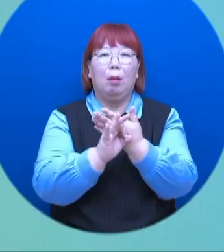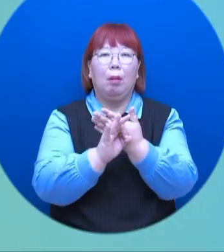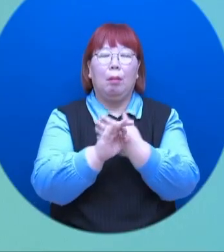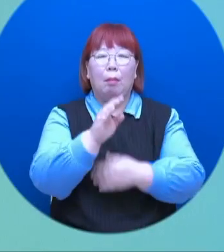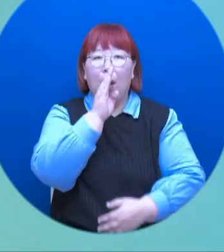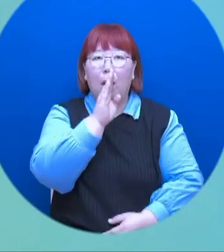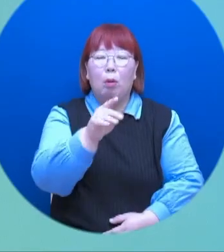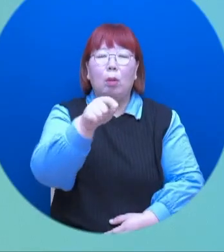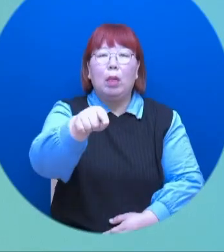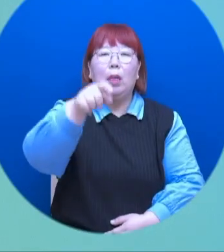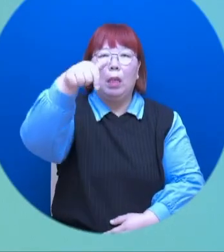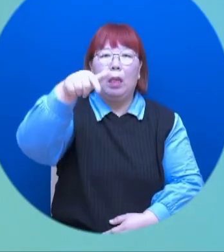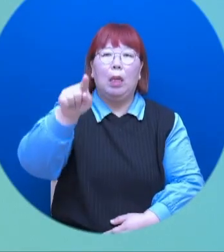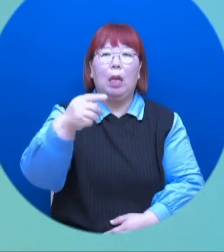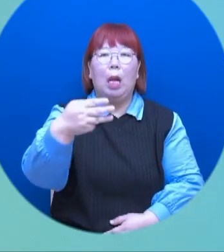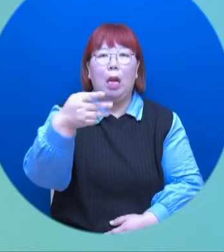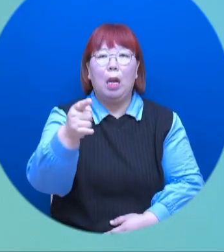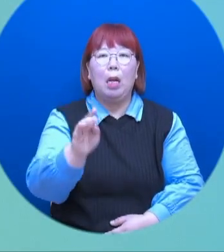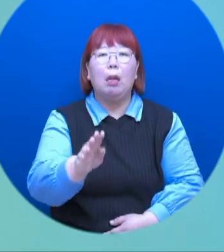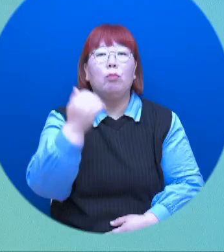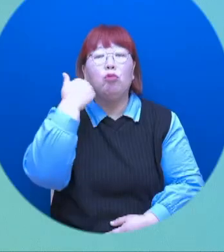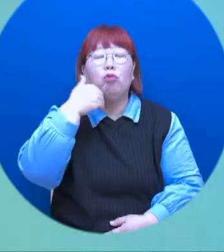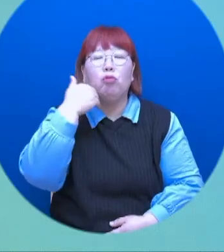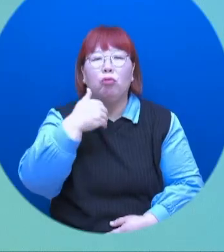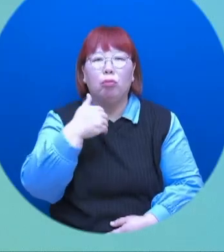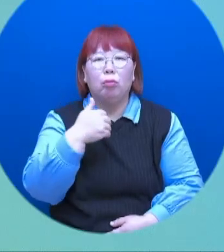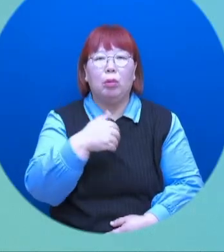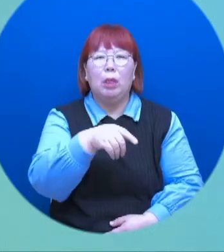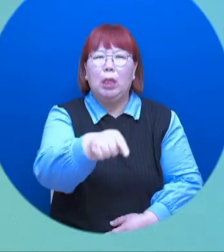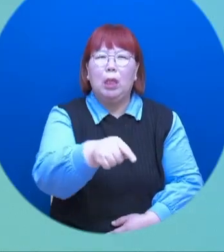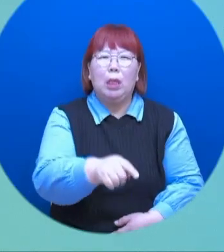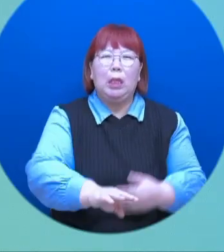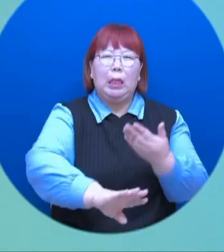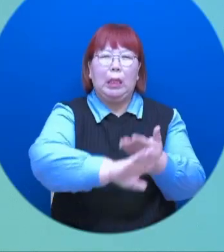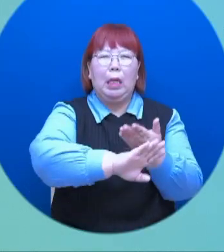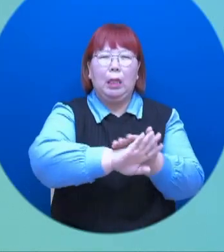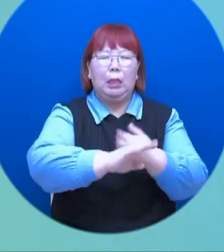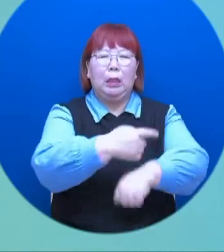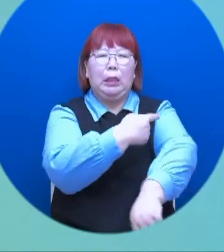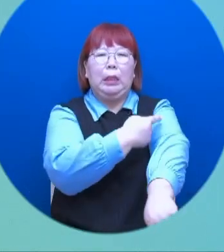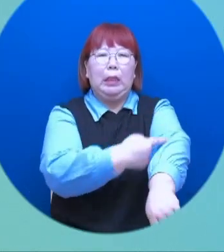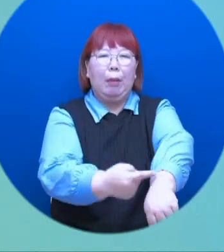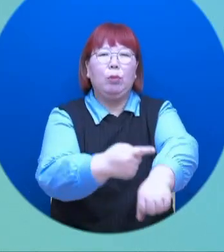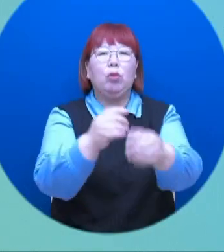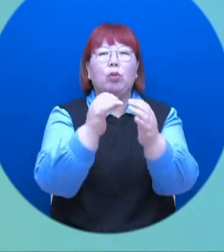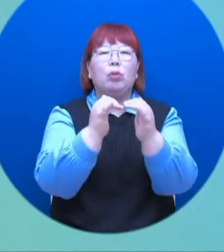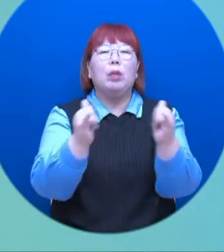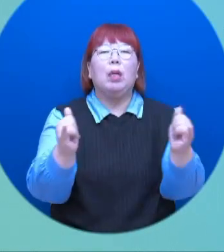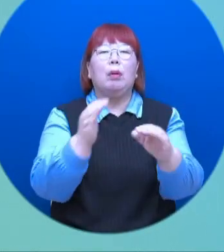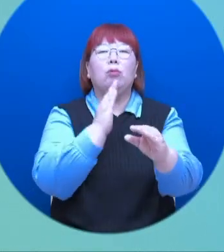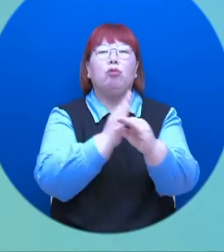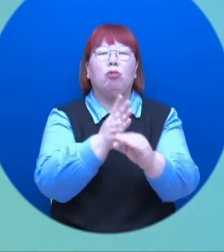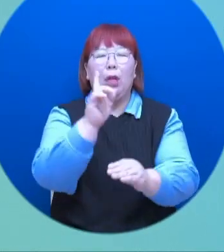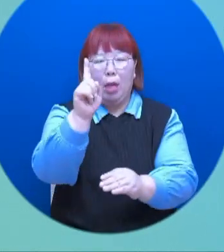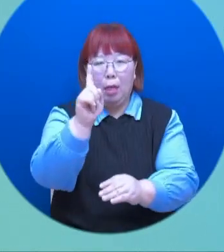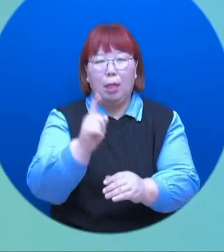갈렙은 누구였는가? 중다한 잡족 가운데에 한 사람으로